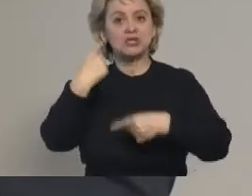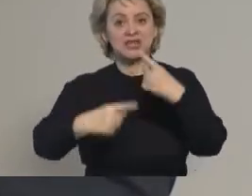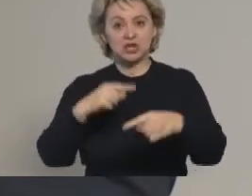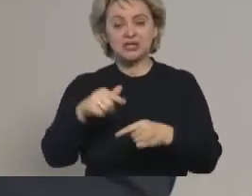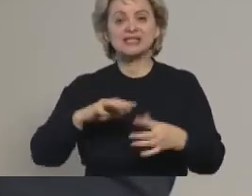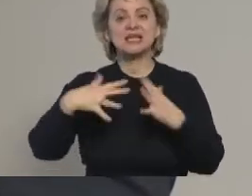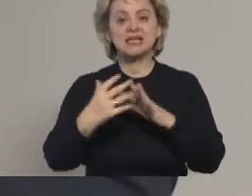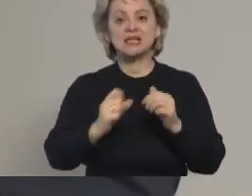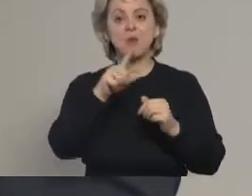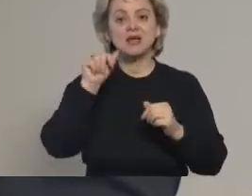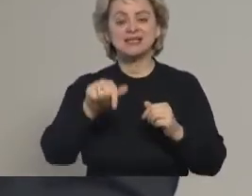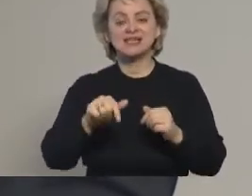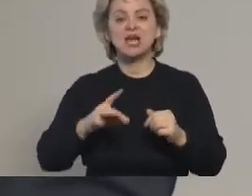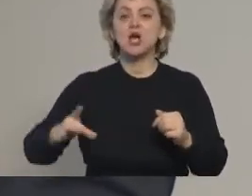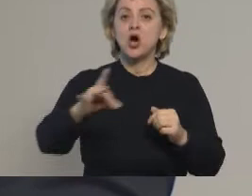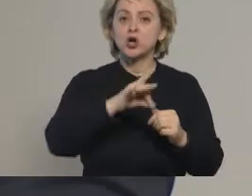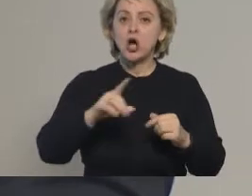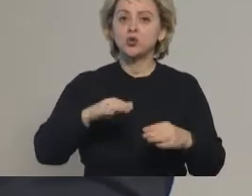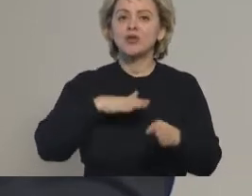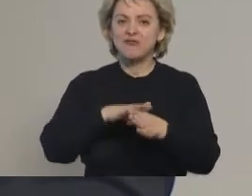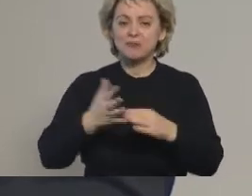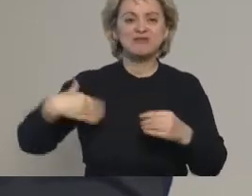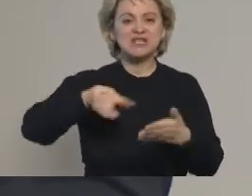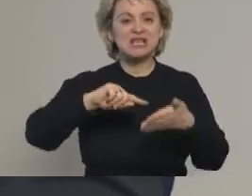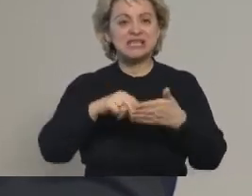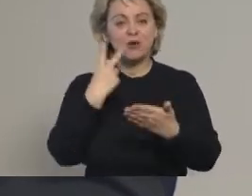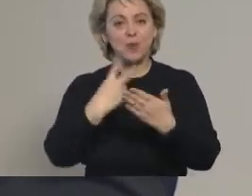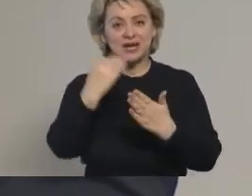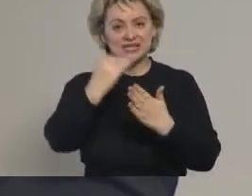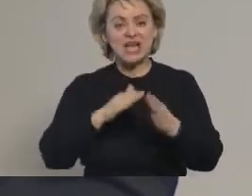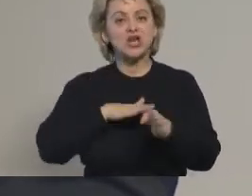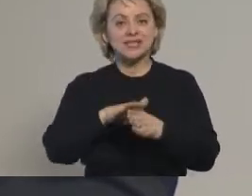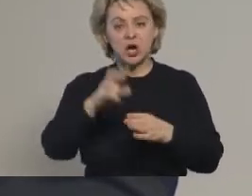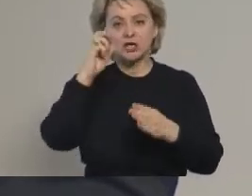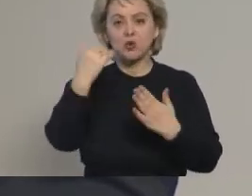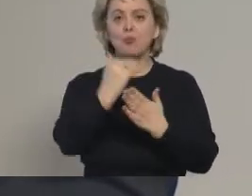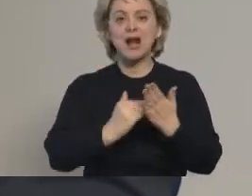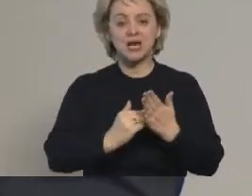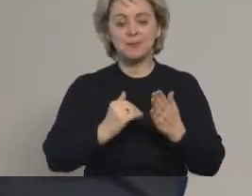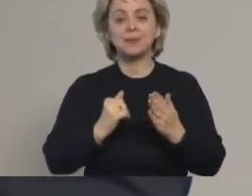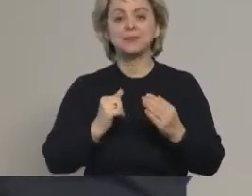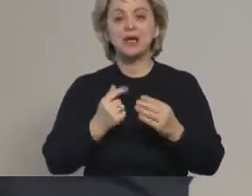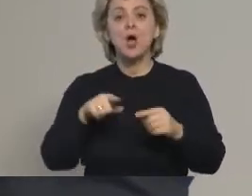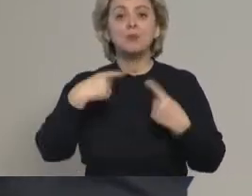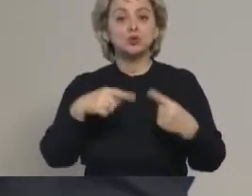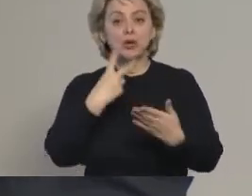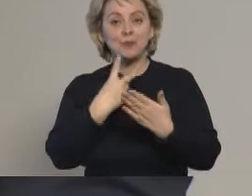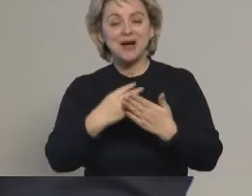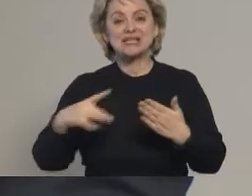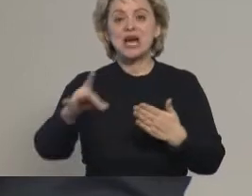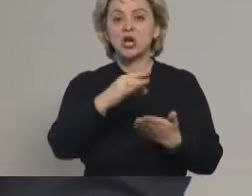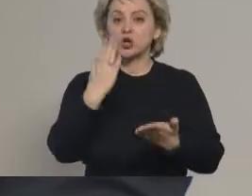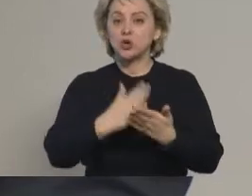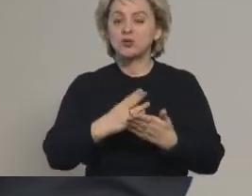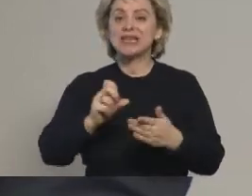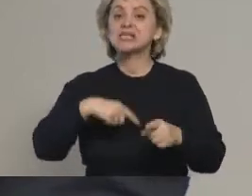В сельском хозяйстве районы перевыполнены все целевые показатели реализации государственной программы. По иным показателям район находится